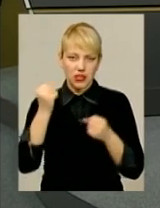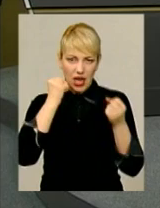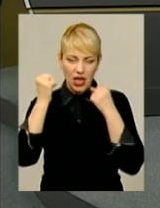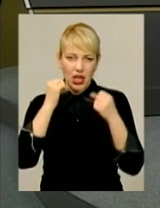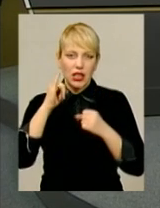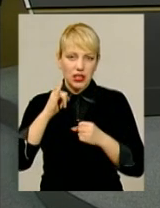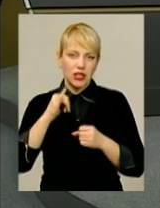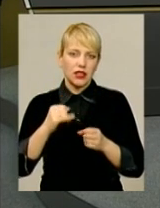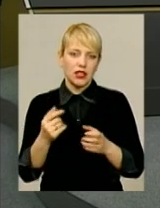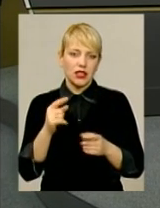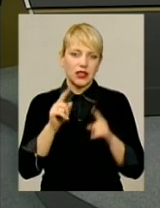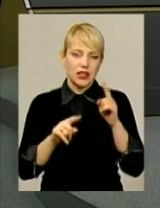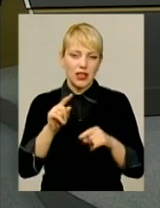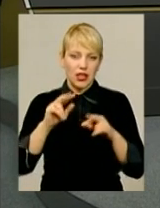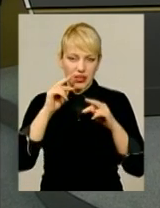помилки